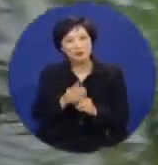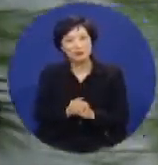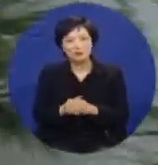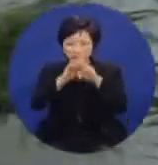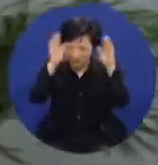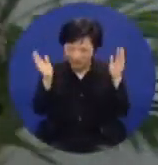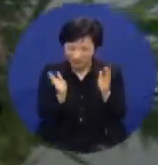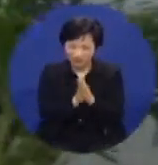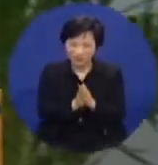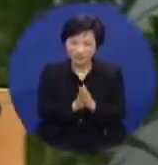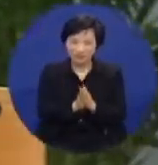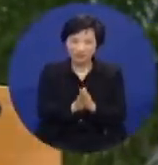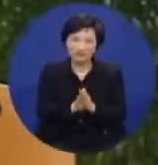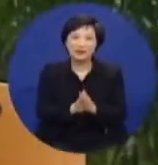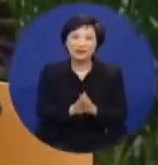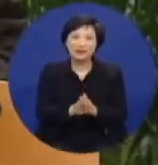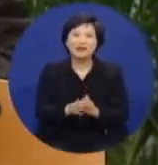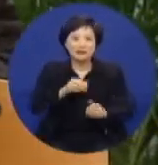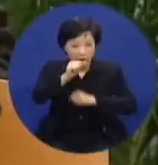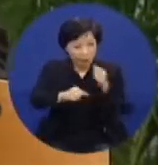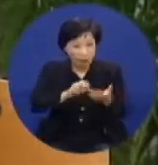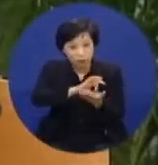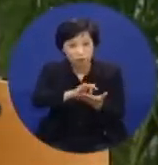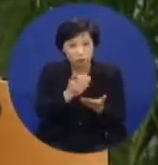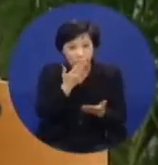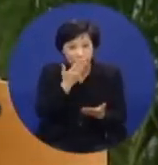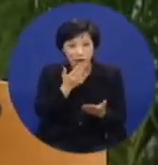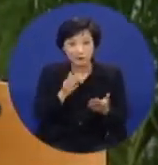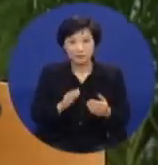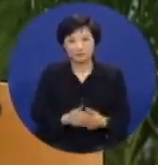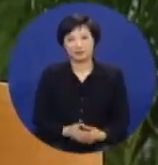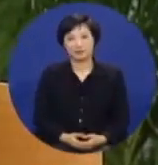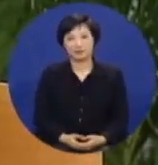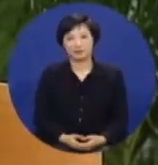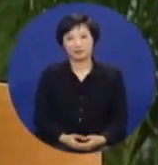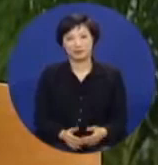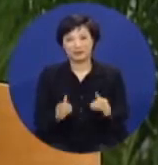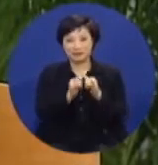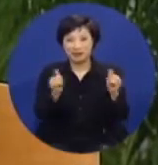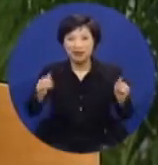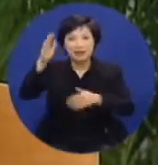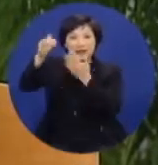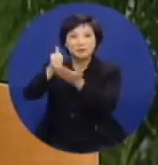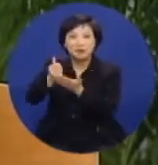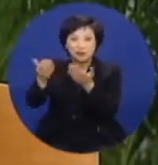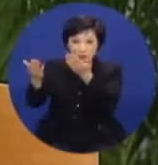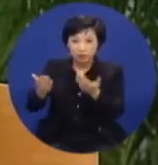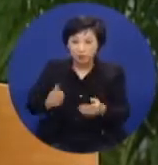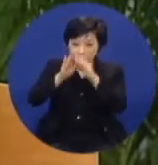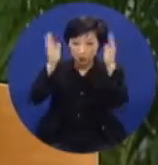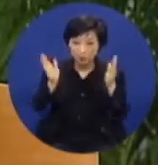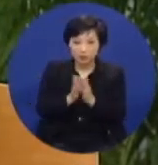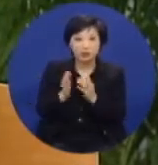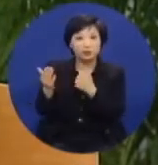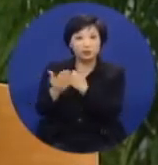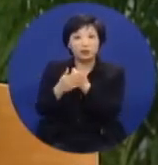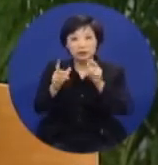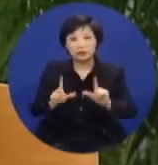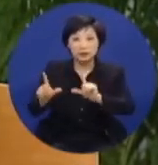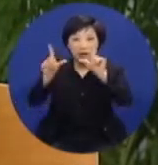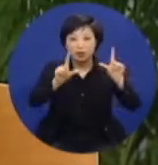다이 맘대로 의 그래서 인간 이렇게 하나님의 주신 곳으로 살고